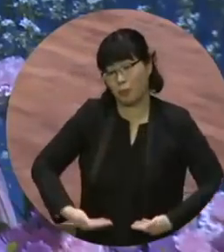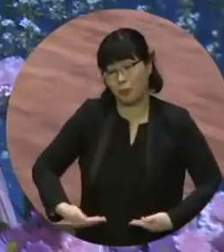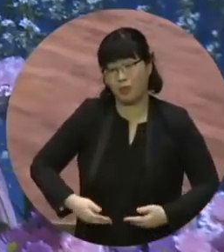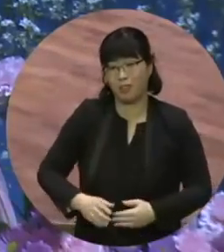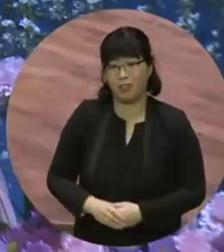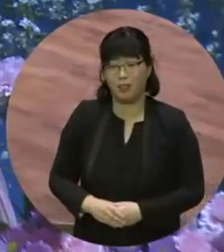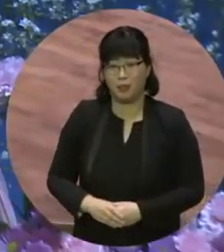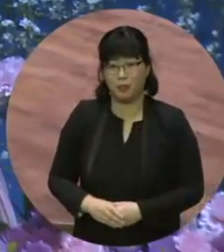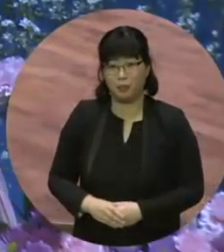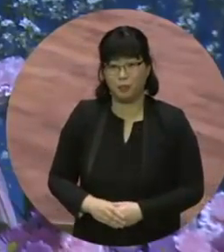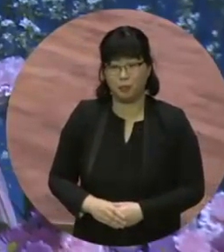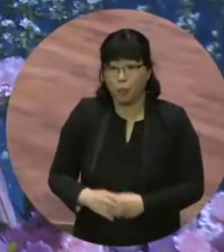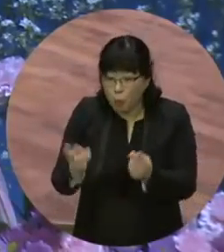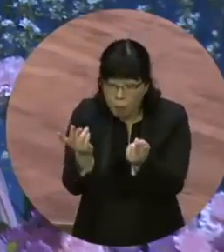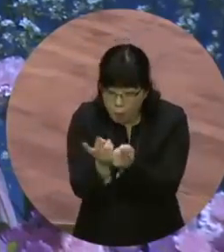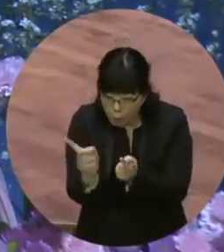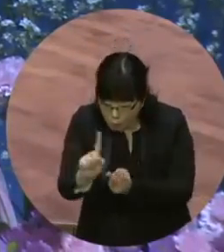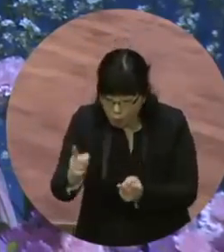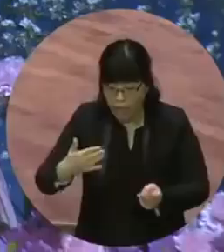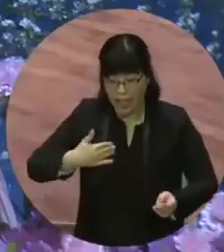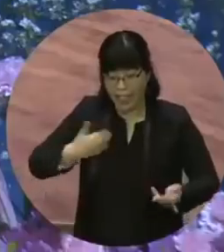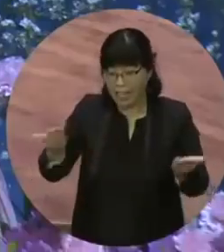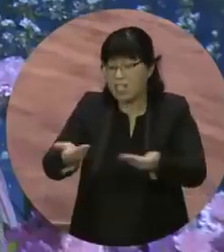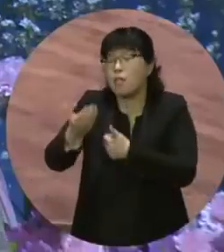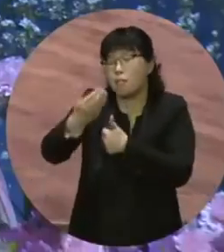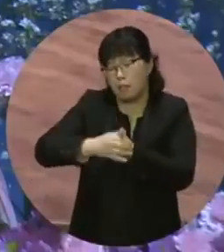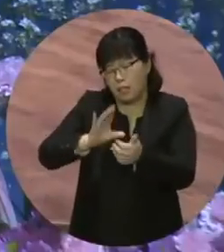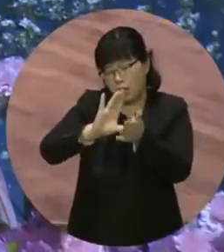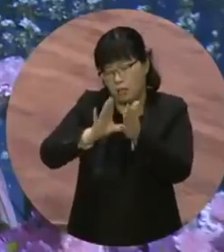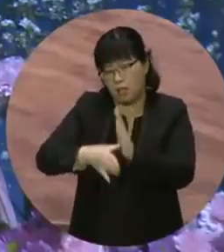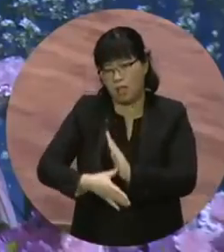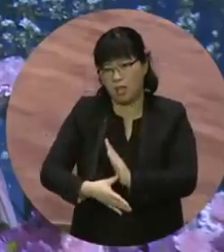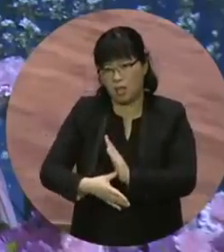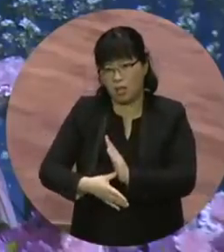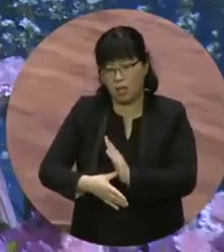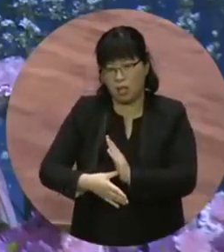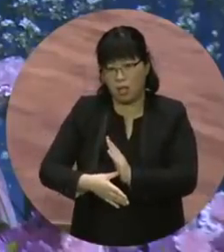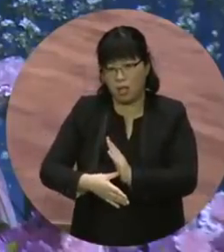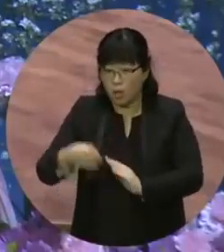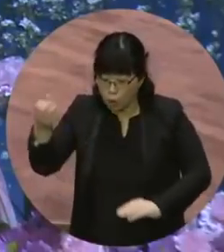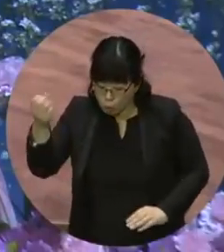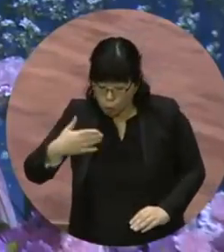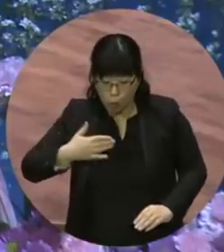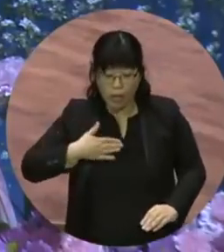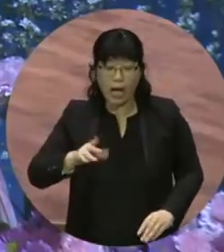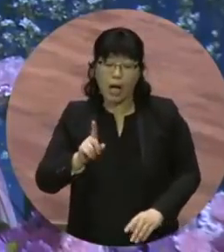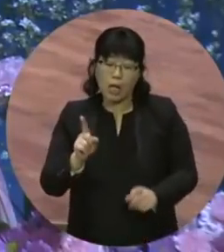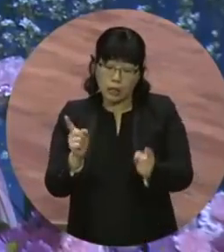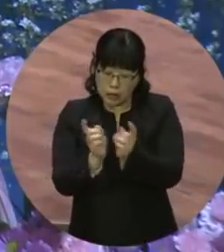직분 통해서 하신다고. 어떻게 해요? 사천 말씀 운동 통해 하신다고.